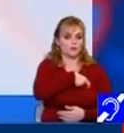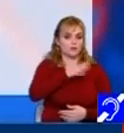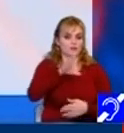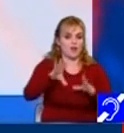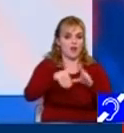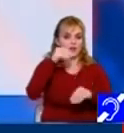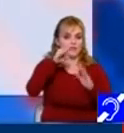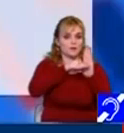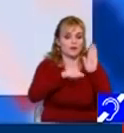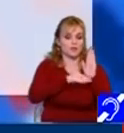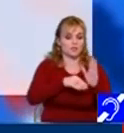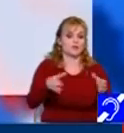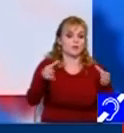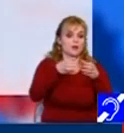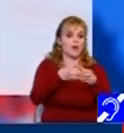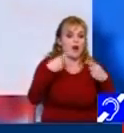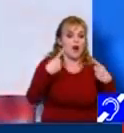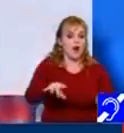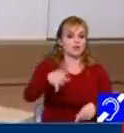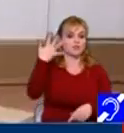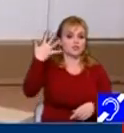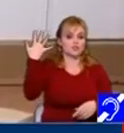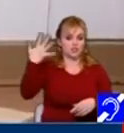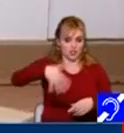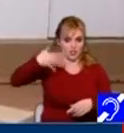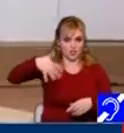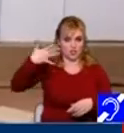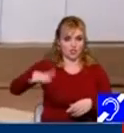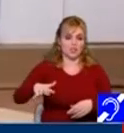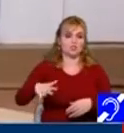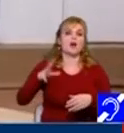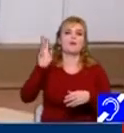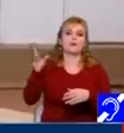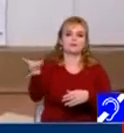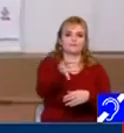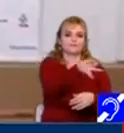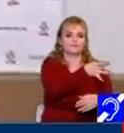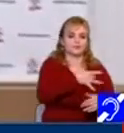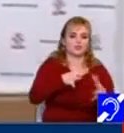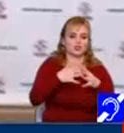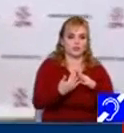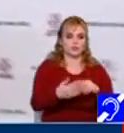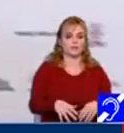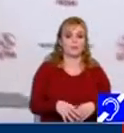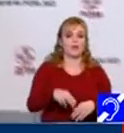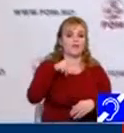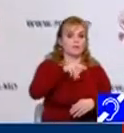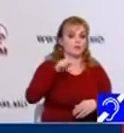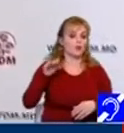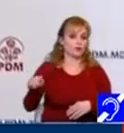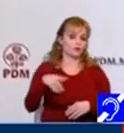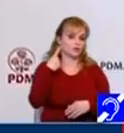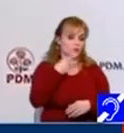partid, iar alții 50 pe circumscripții teritoriale. A doua zi, pe 19 aprilie, Vlad Plahotniuc venea cu o reacție pe